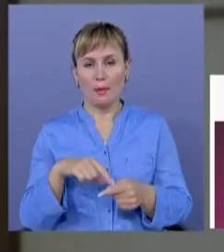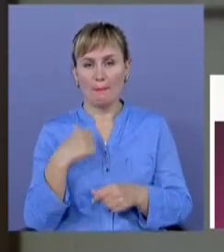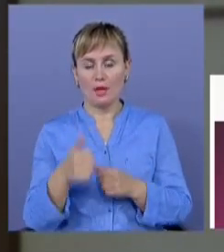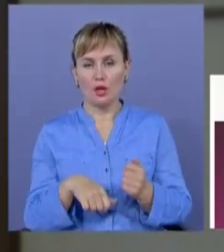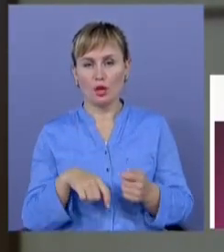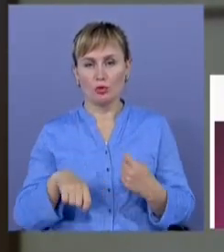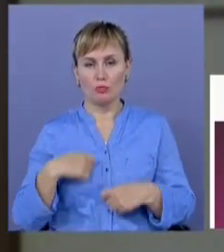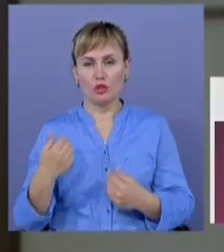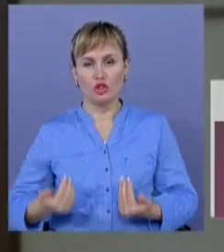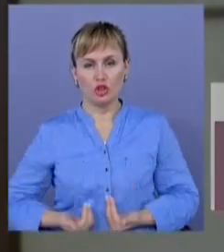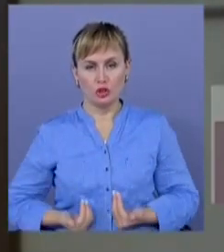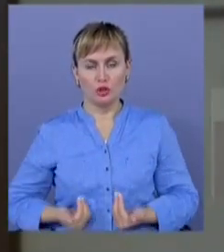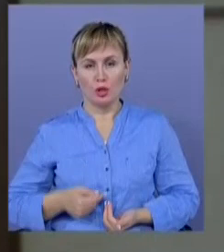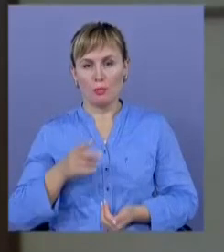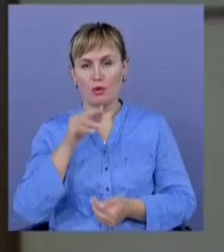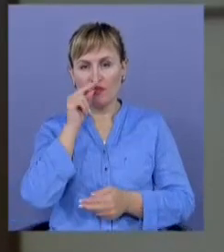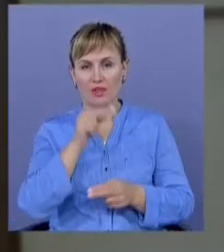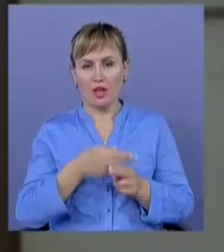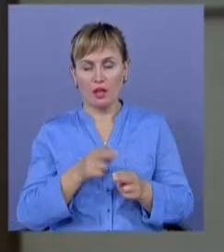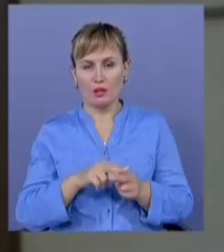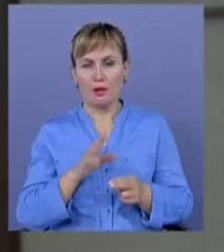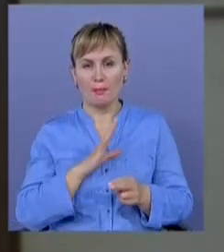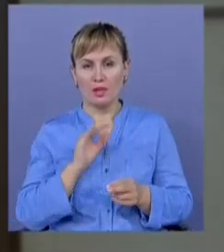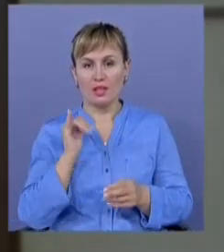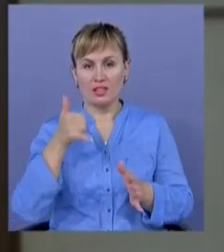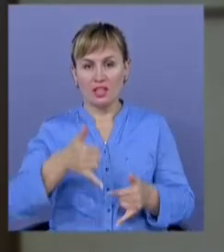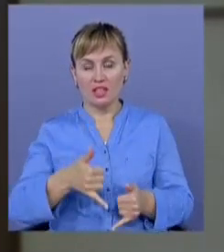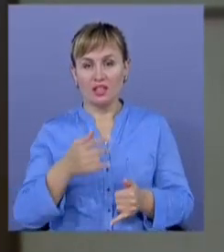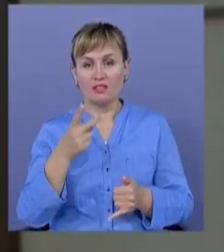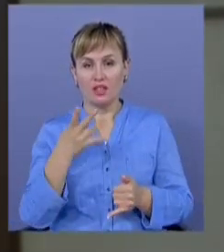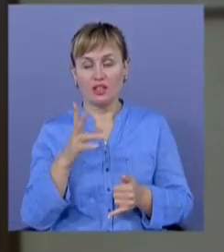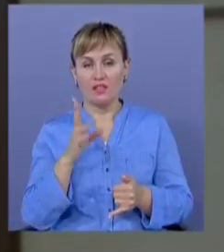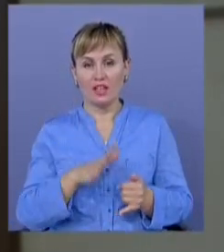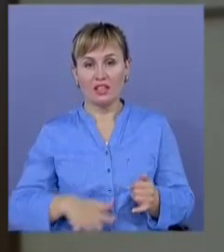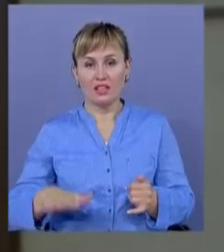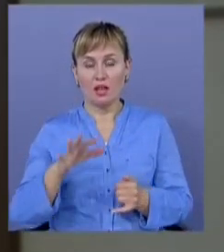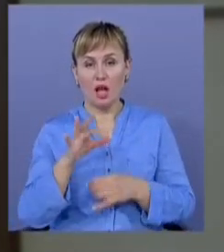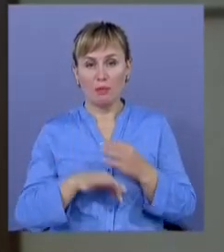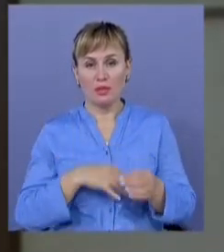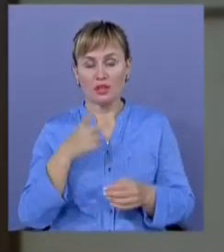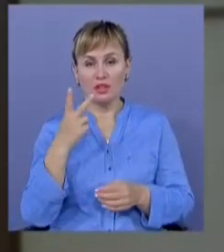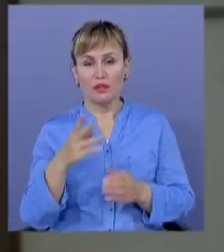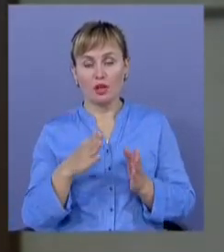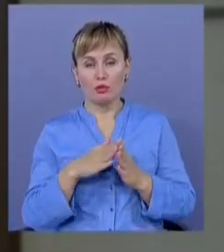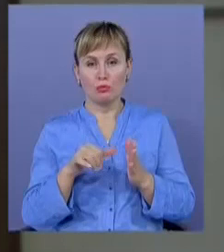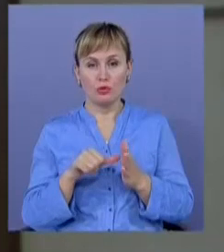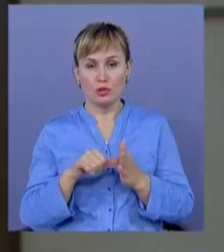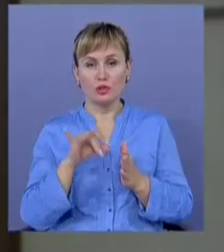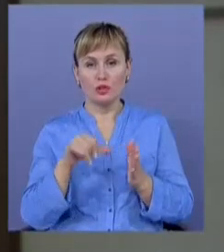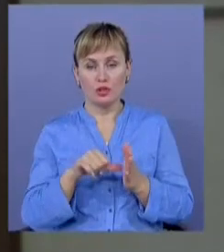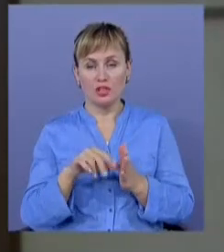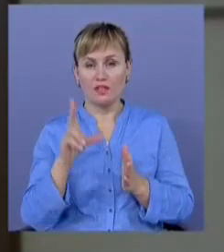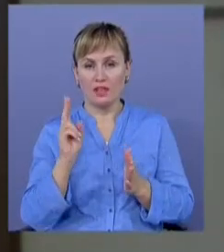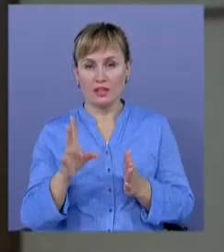материальный ущерб жителям, по вине которых были залиты 24 квартиры «Орбита-2», дом 6 и 6